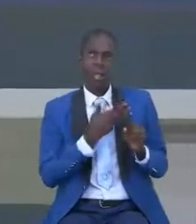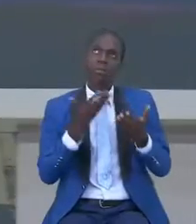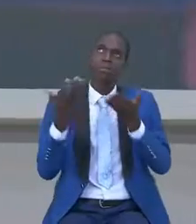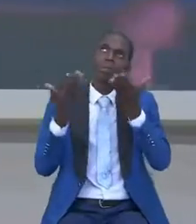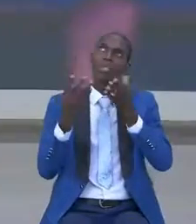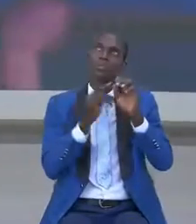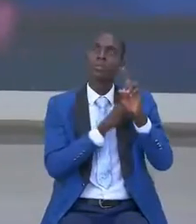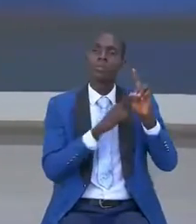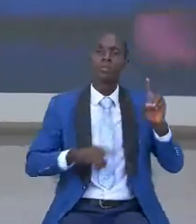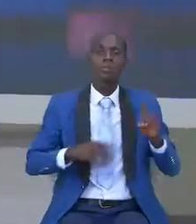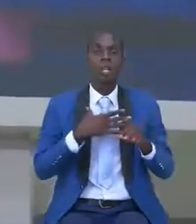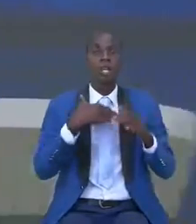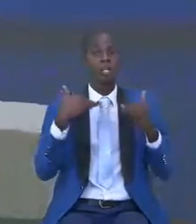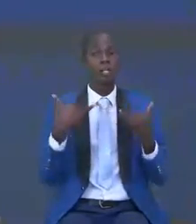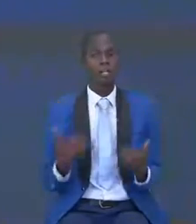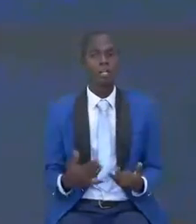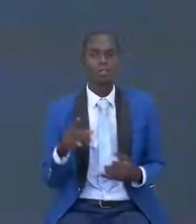Seigneur.